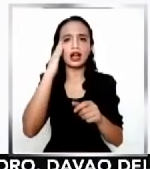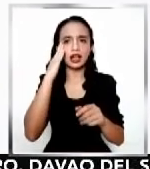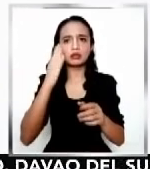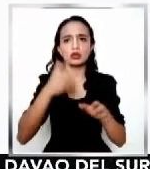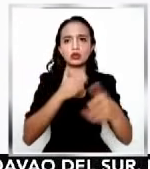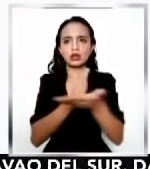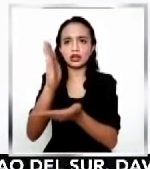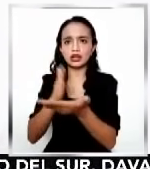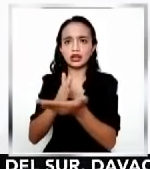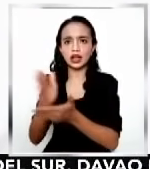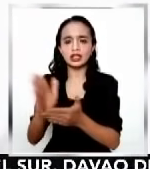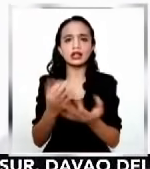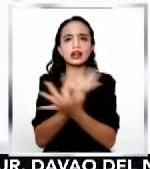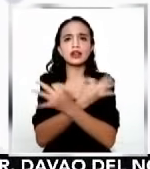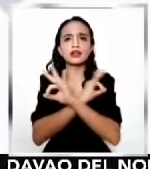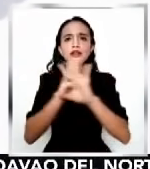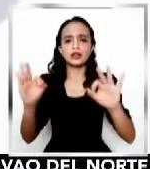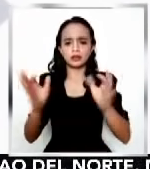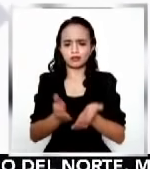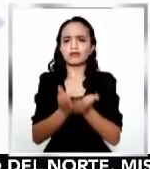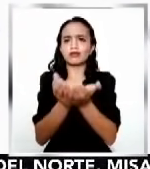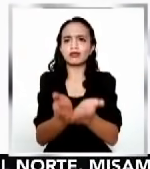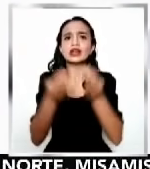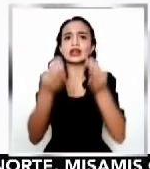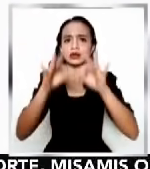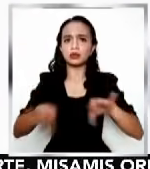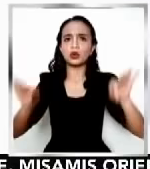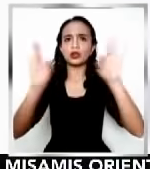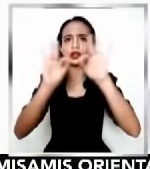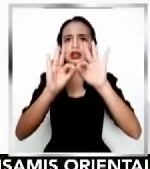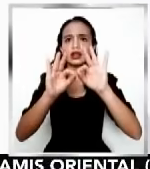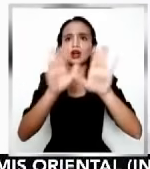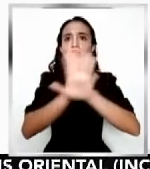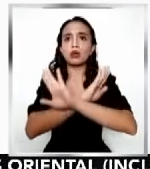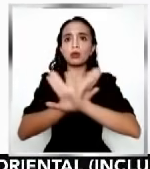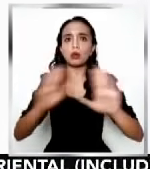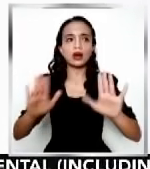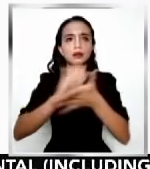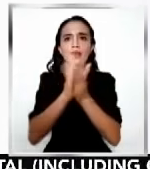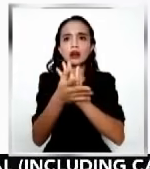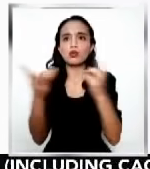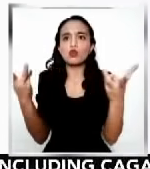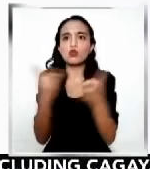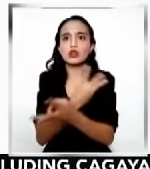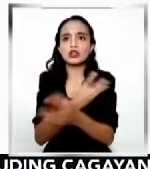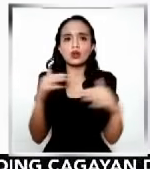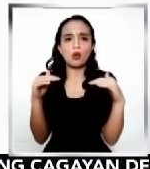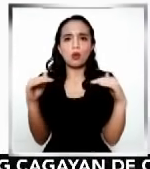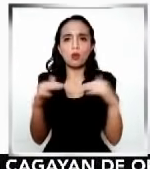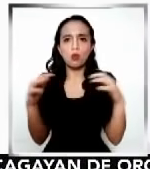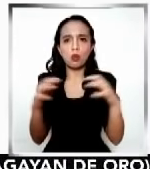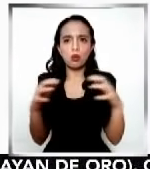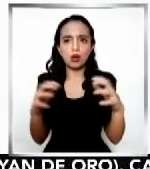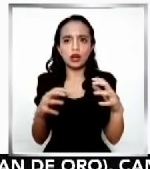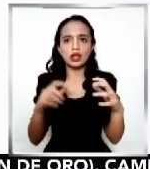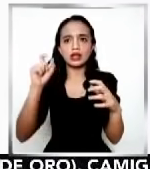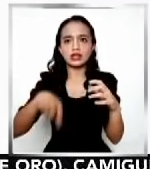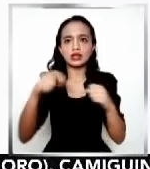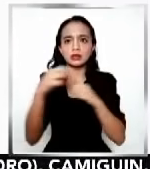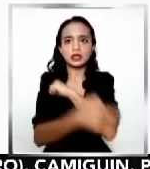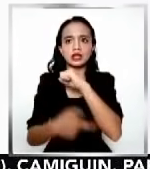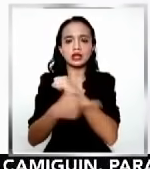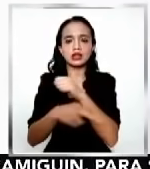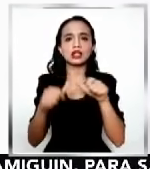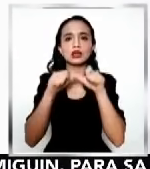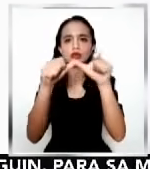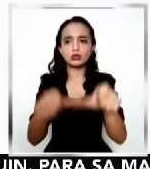karagatan basta iiwasan ang mga aksyon na magpapalala sa tensyon sa rehiyon. Dapat din daw panatilihin ang bukas na komunikasyon para